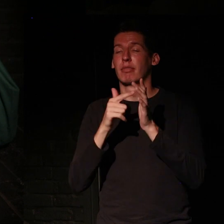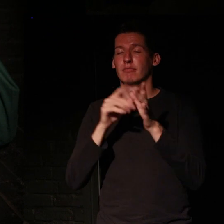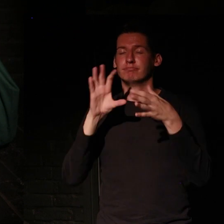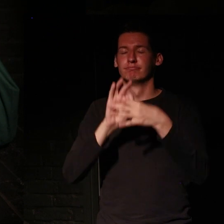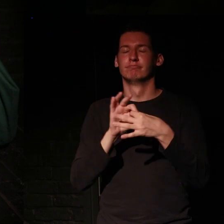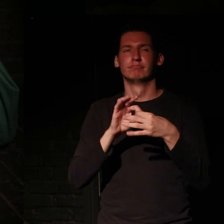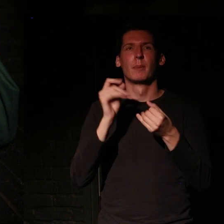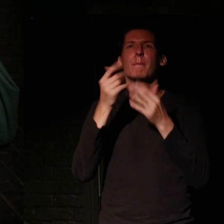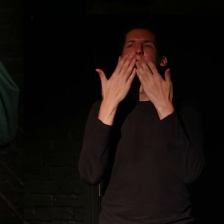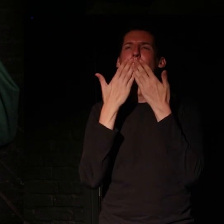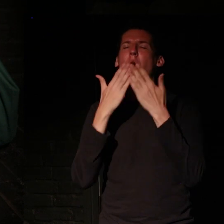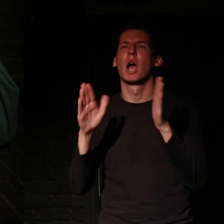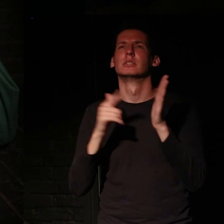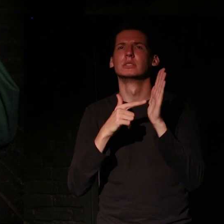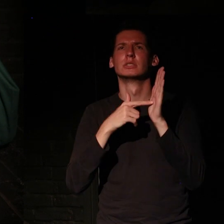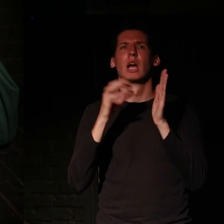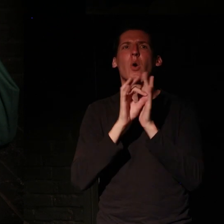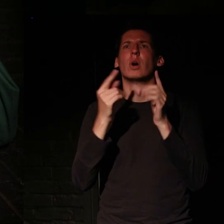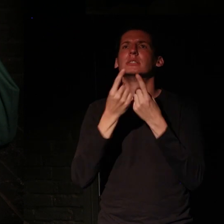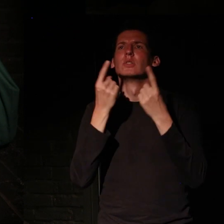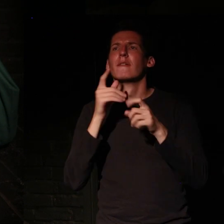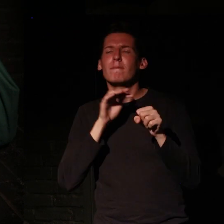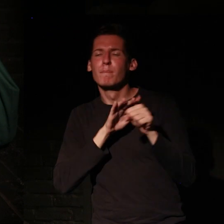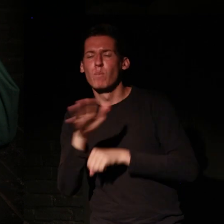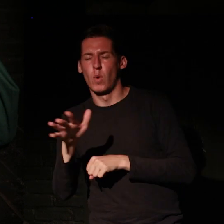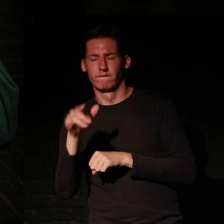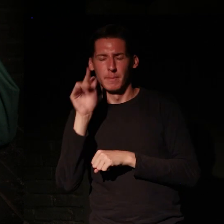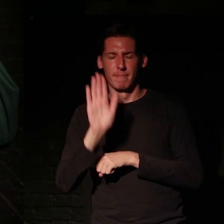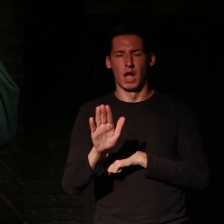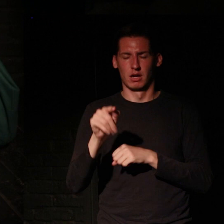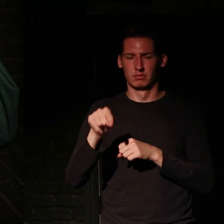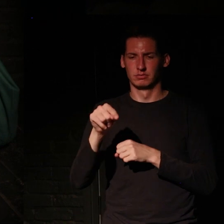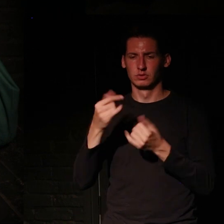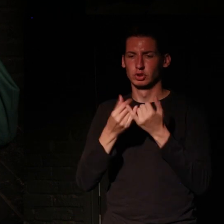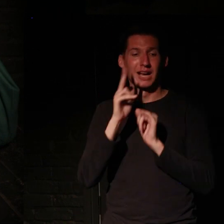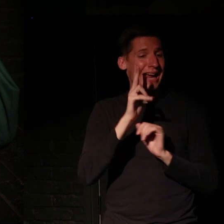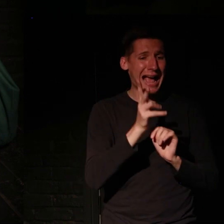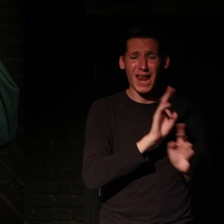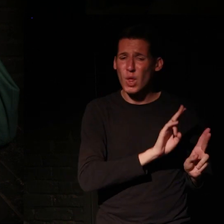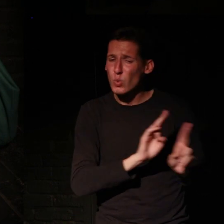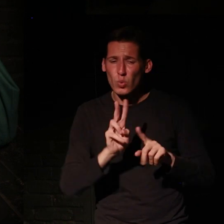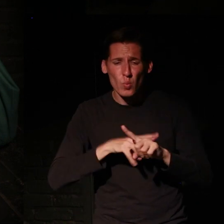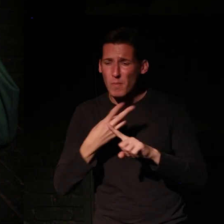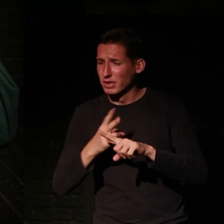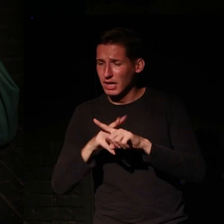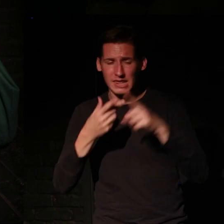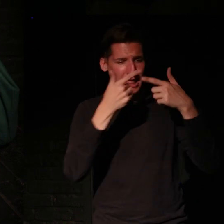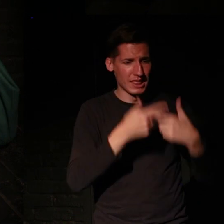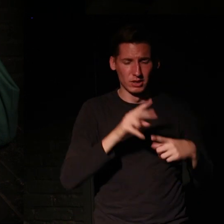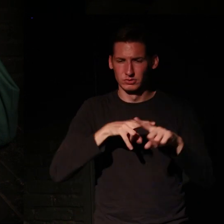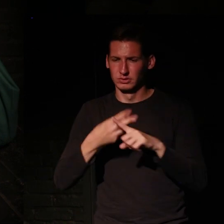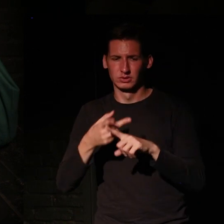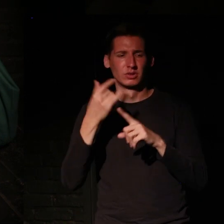też znowu kolejnych czynników, które wpływają na to, że każde tłumaczenie jest tak